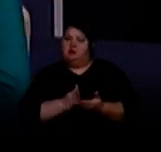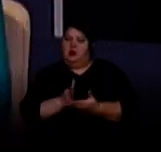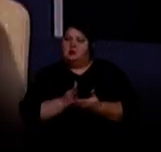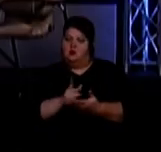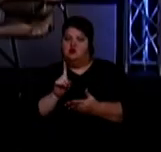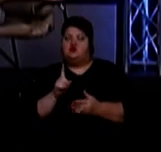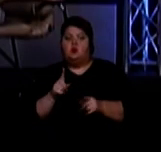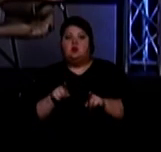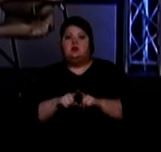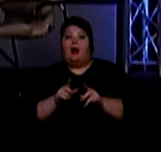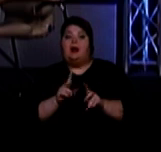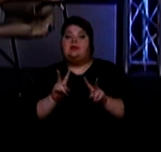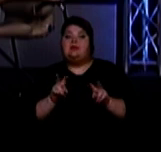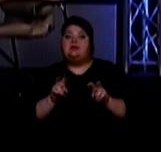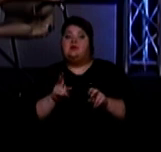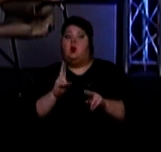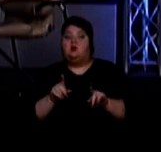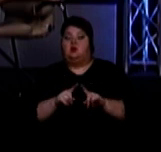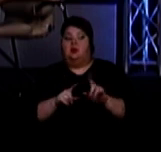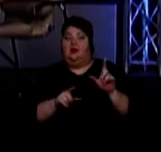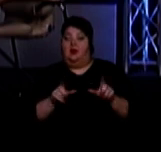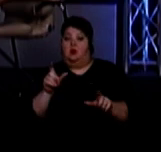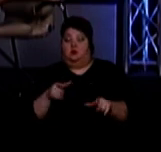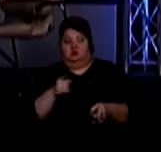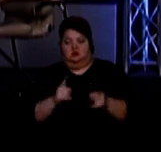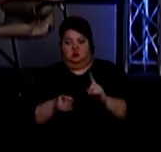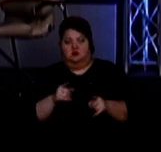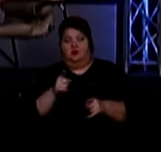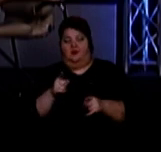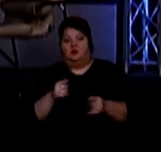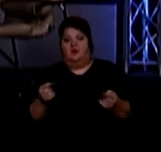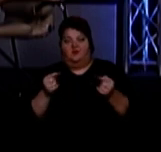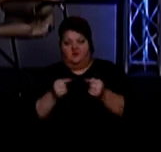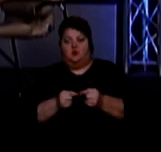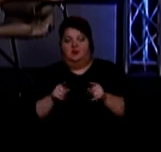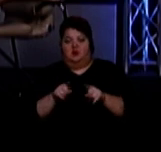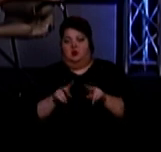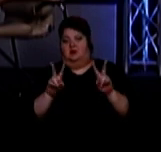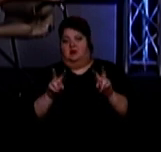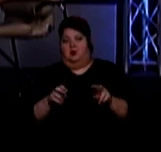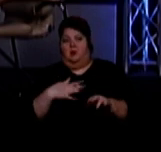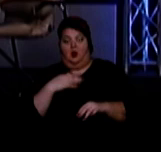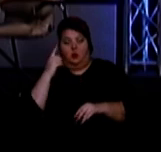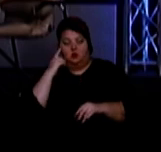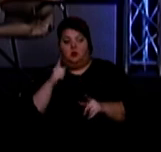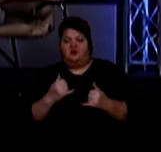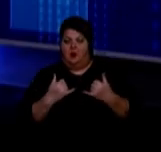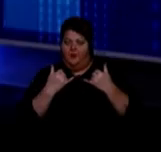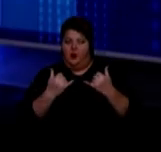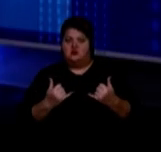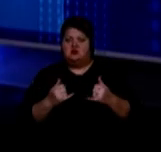так називають? Хто ці люди? Ну, дійсно, вони відповідають цій назві, на мою думку, вони почесні, тому що